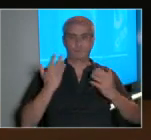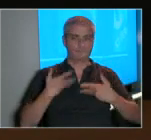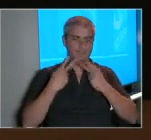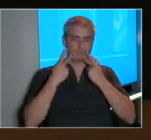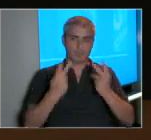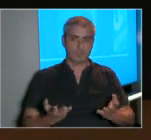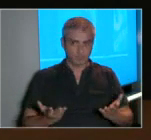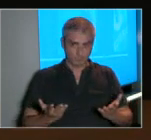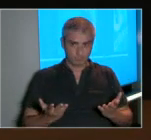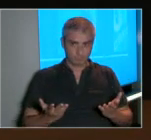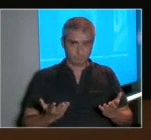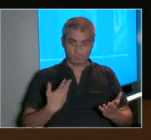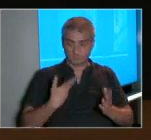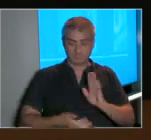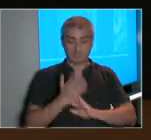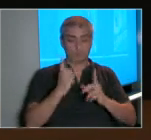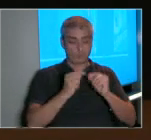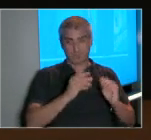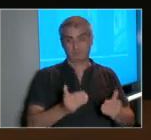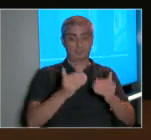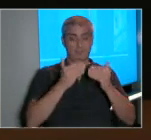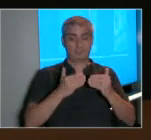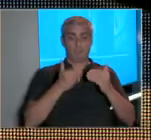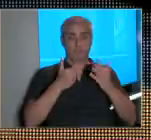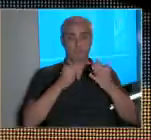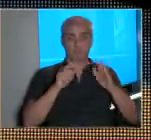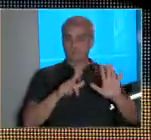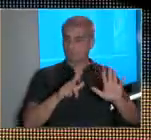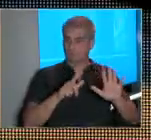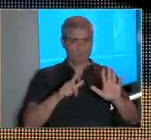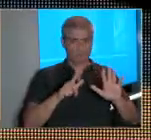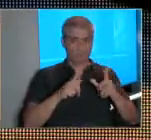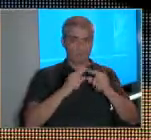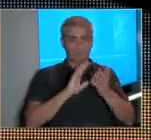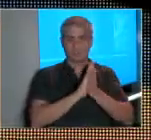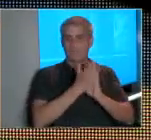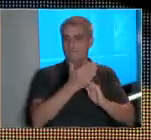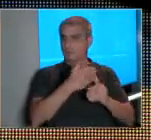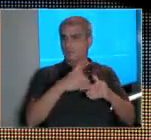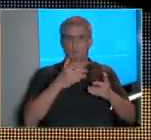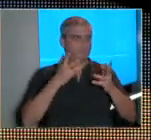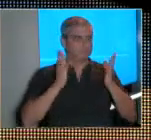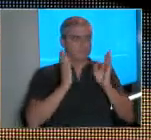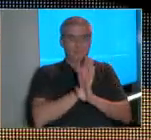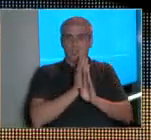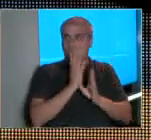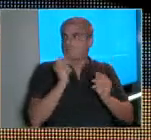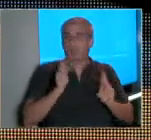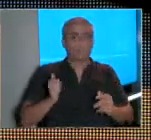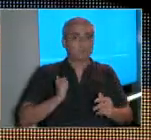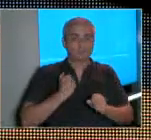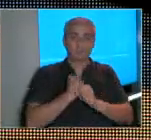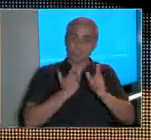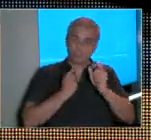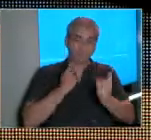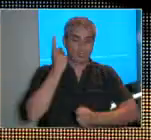פתרונות. יצאנו מאז על קווי 67, ואז הפכה לישות טרור עם יכולות צבאיות שמפעילה